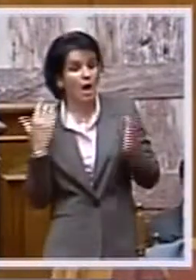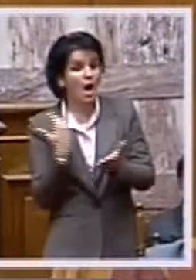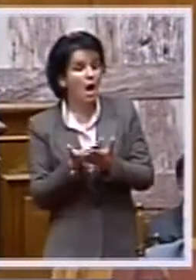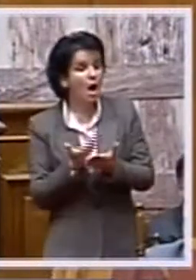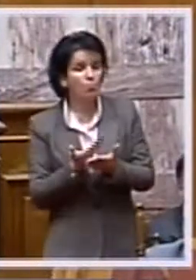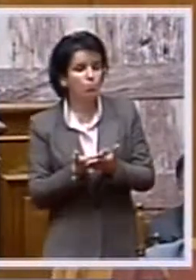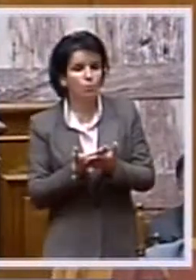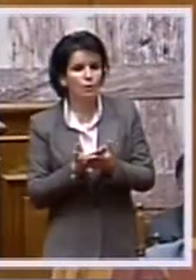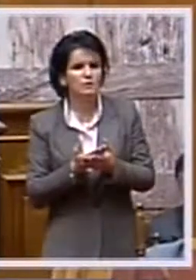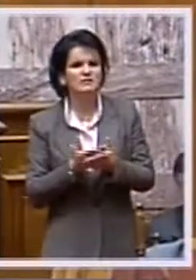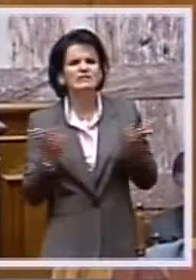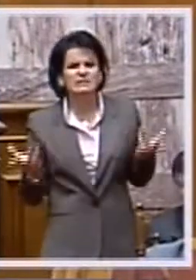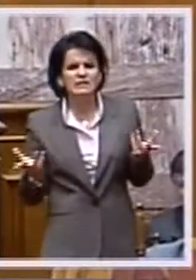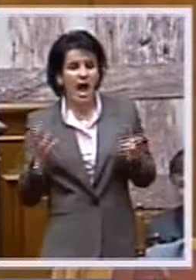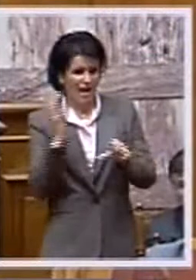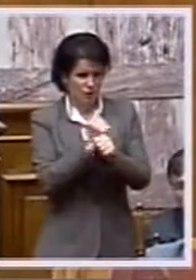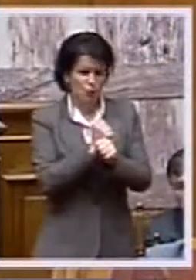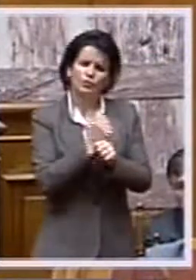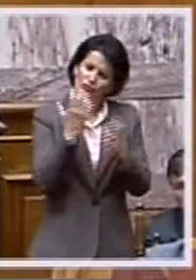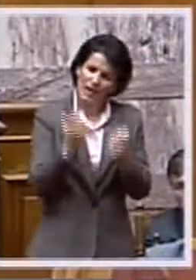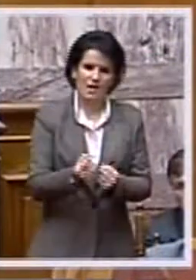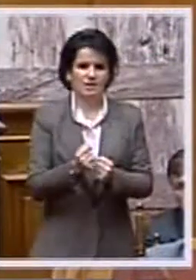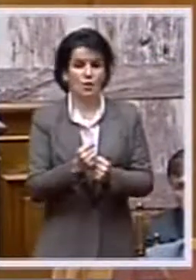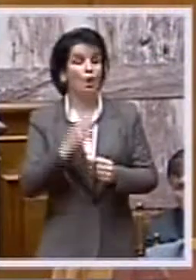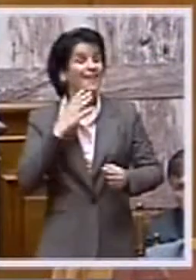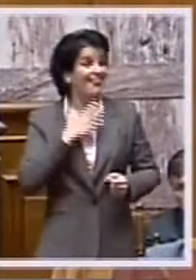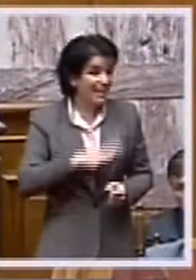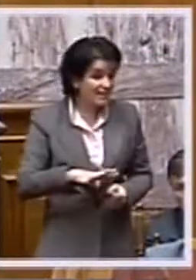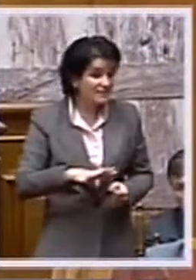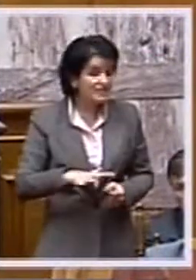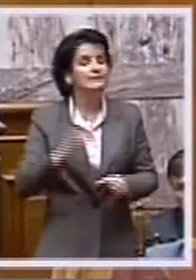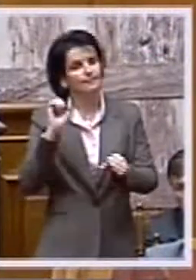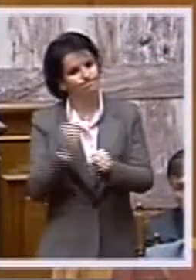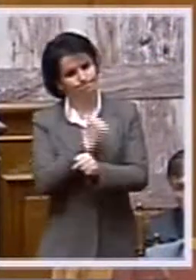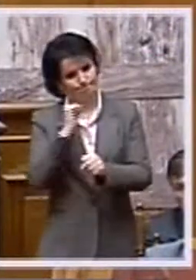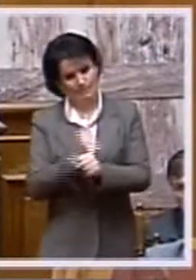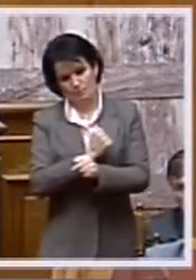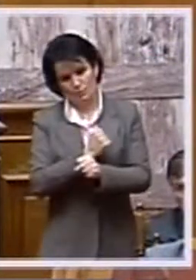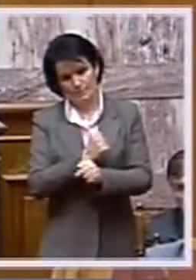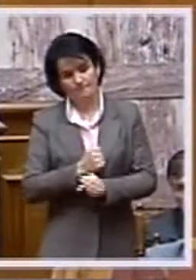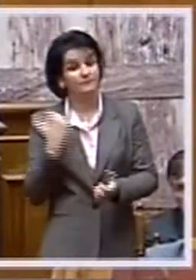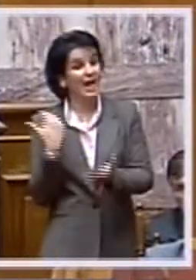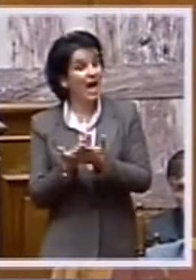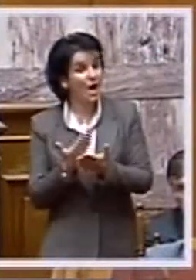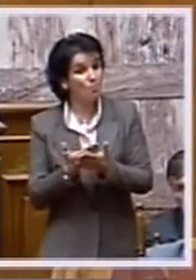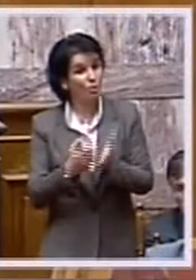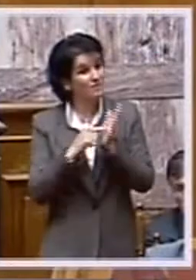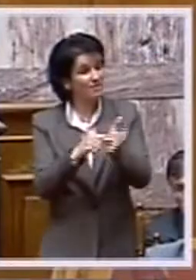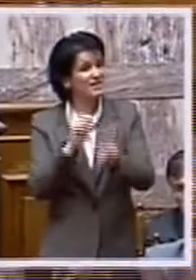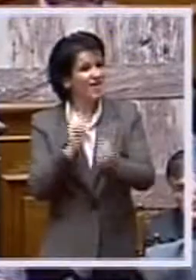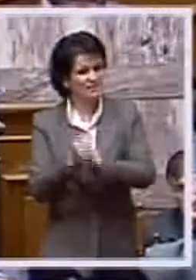ότι τίποτα δεν είναι ακατόρθωτο όταν υπάρχει θέληση και επιμονή. Αποδεικνύει ότι οι αθλητές